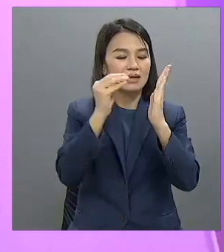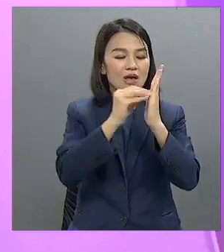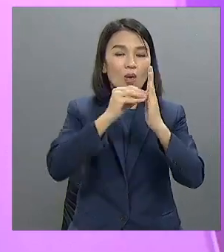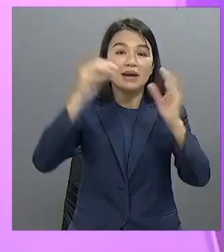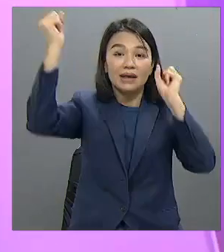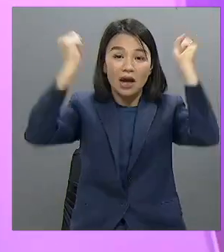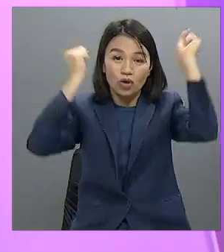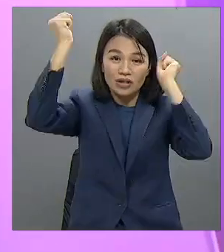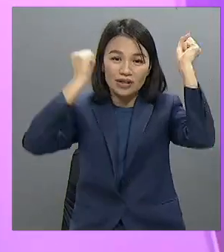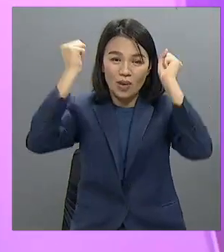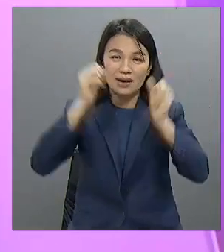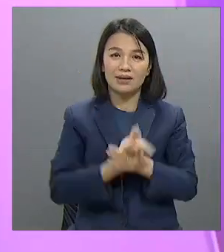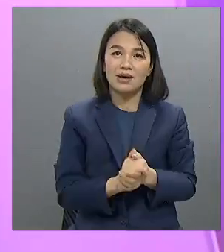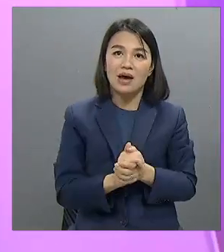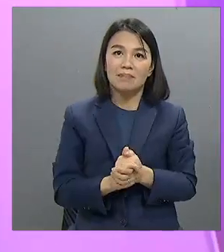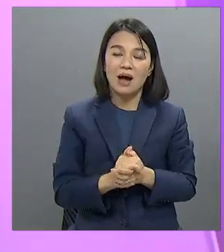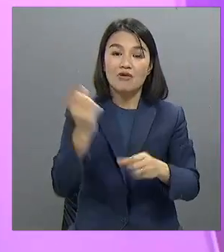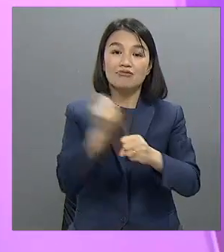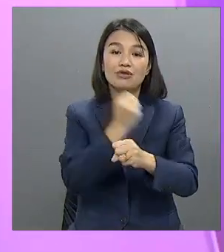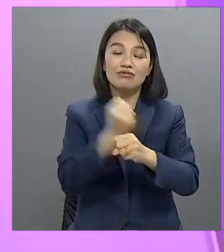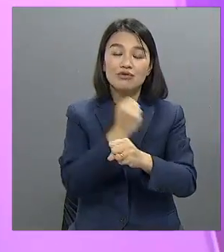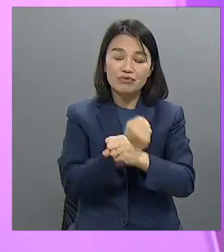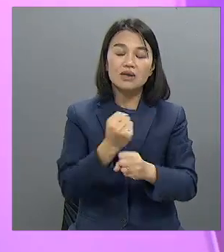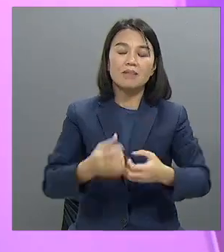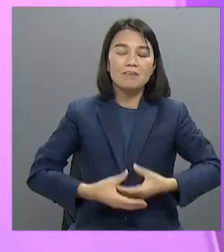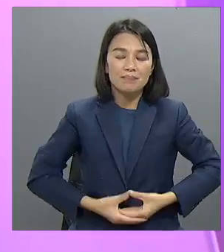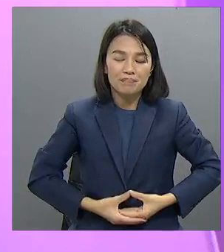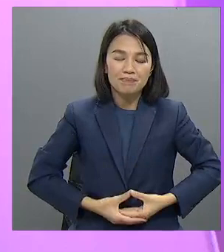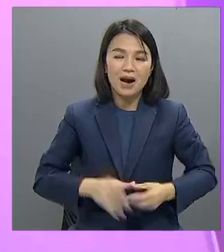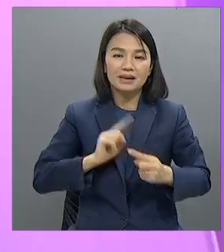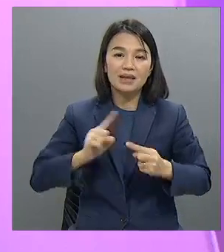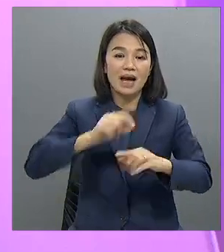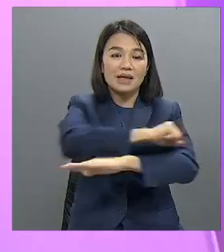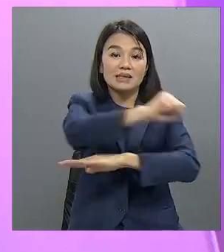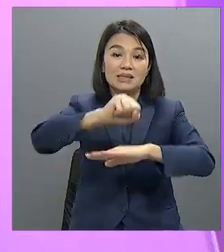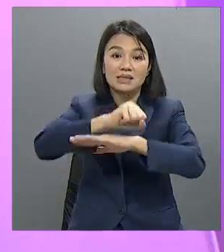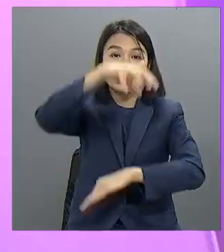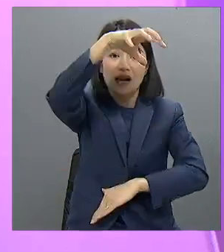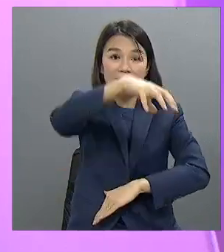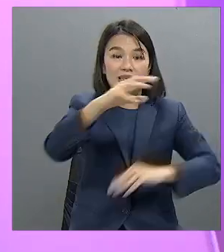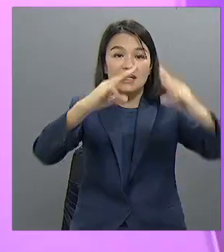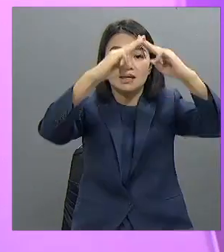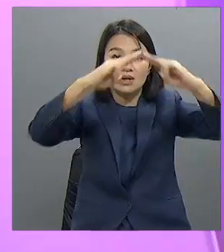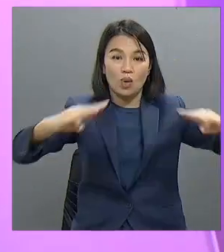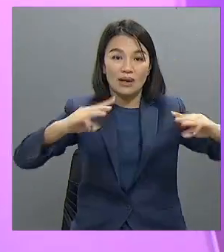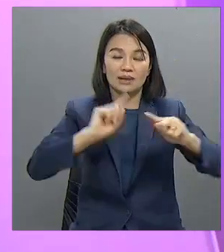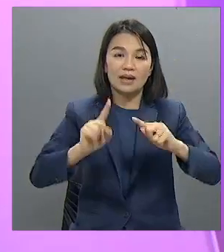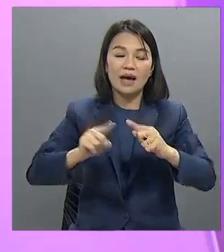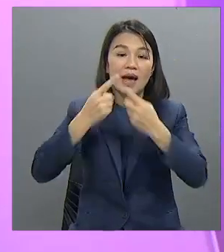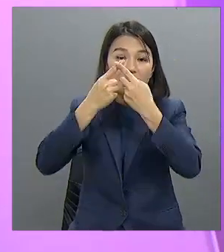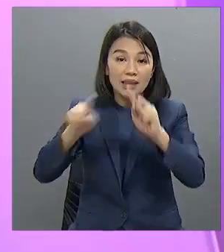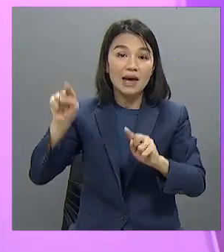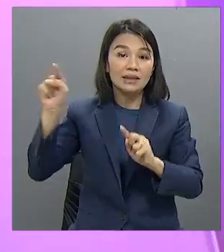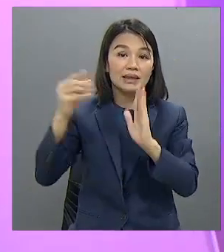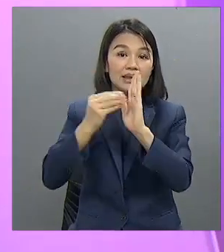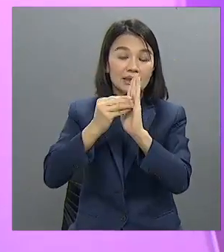เราก็จะมีในเรื่องของสถานที่ที่ไว้สำหรับการปฏิบัติธรรมหรือแม้กระทั่งที่วัดนะคะแต่ที่จังหวัดนครสวรรค์ใช้โอ่